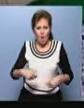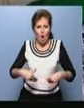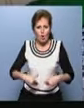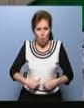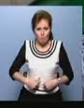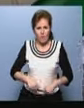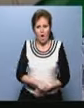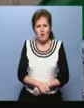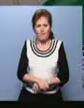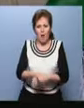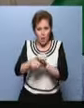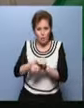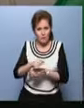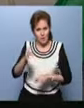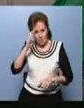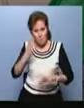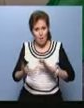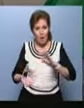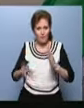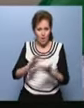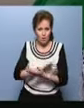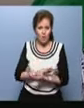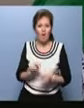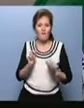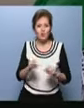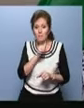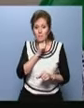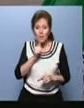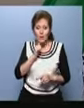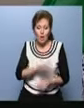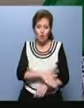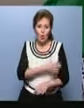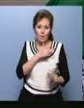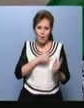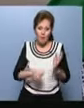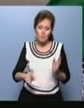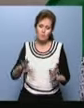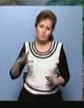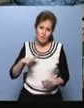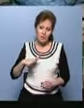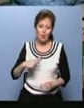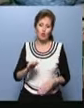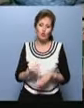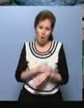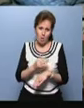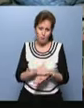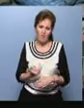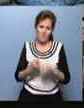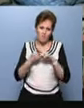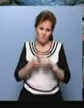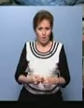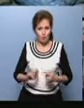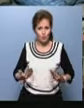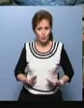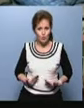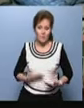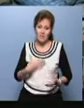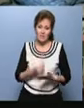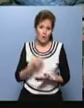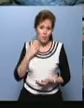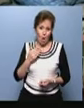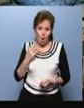В чем секрет долголетия, столетняя бабушка отвечает просто. Доброй быть, век жить. На свою нелегкую жизнь и судьбу